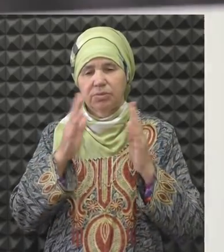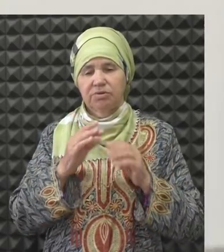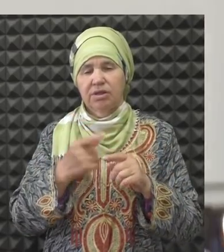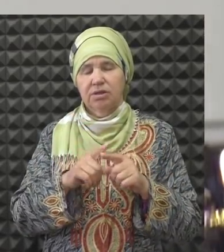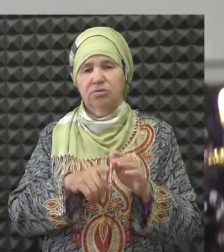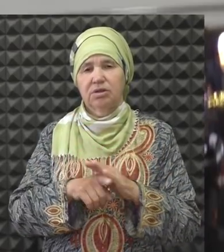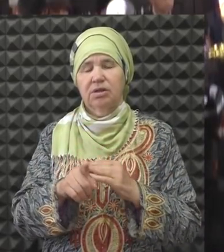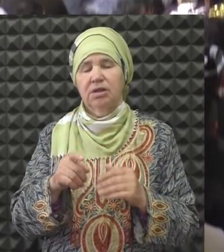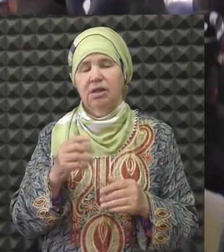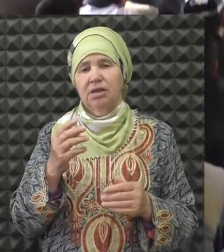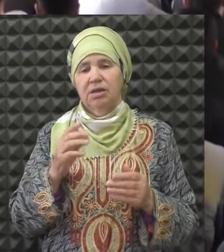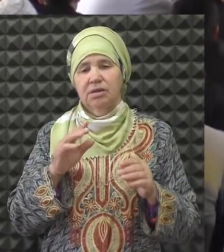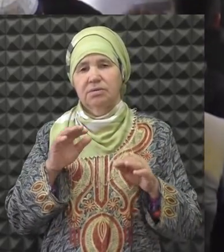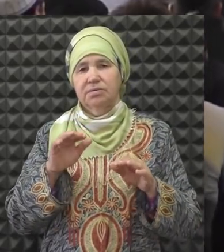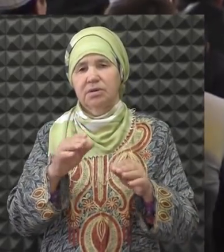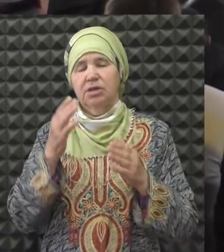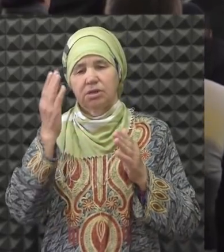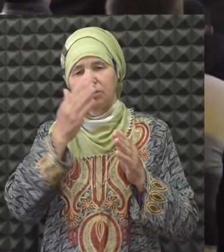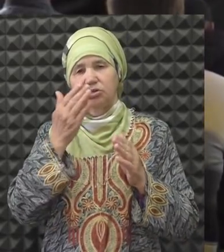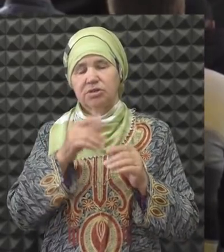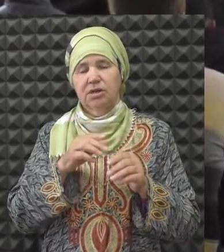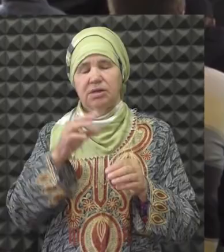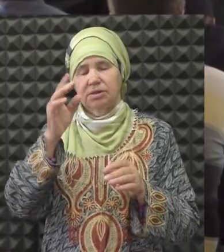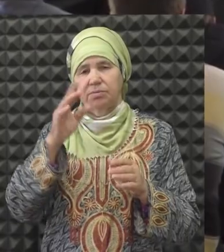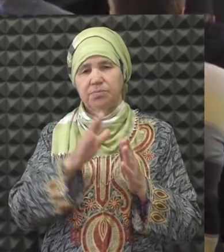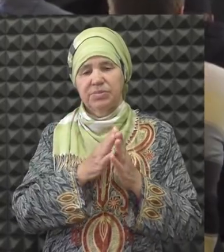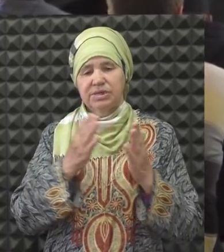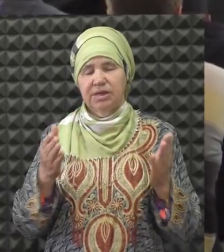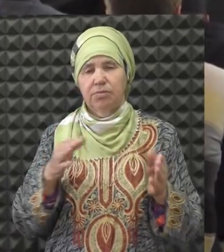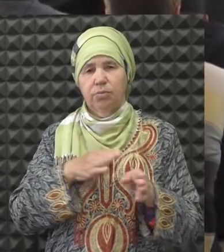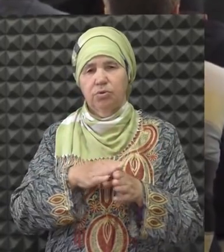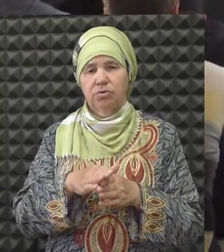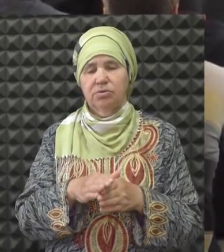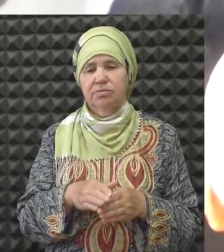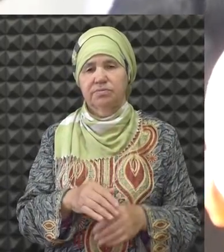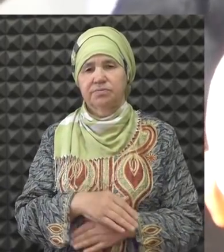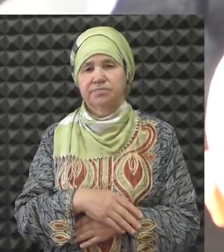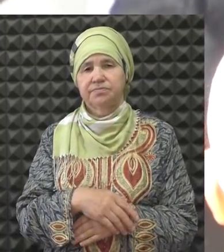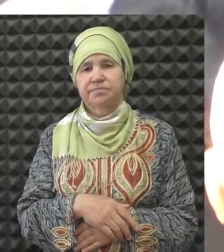до начала которой традиционно шакирды Центра изучения Корана читали священные писания.